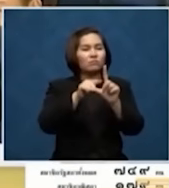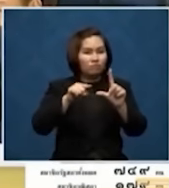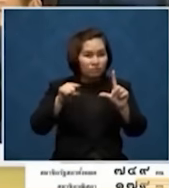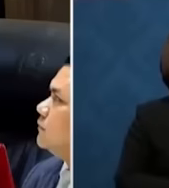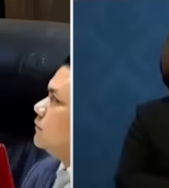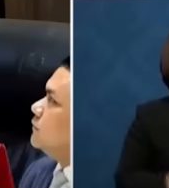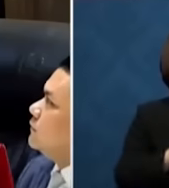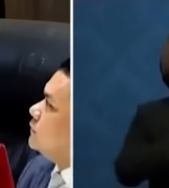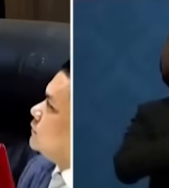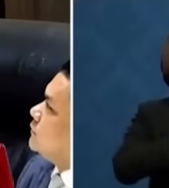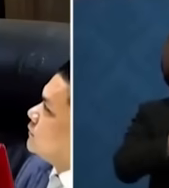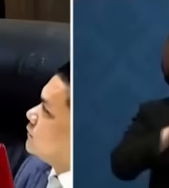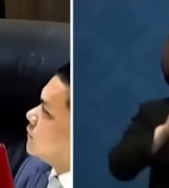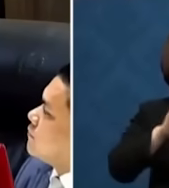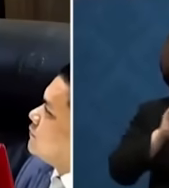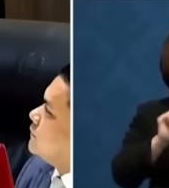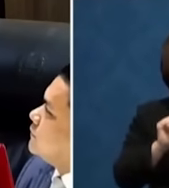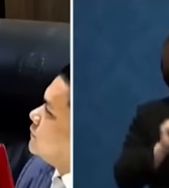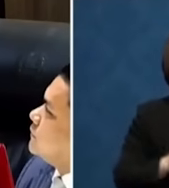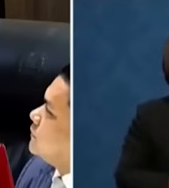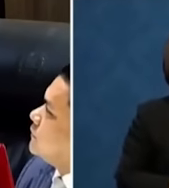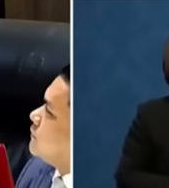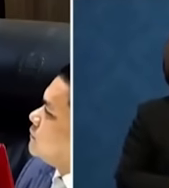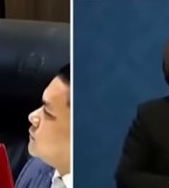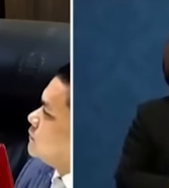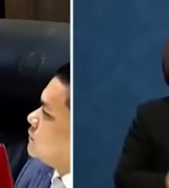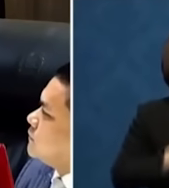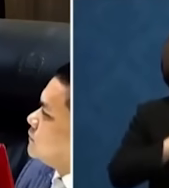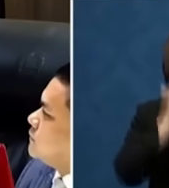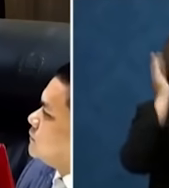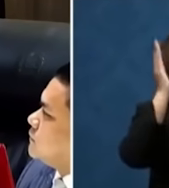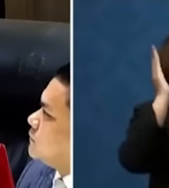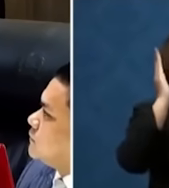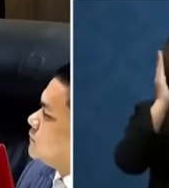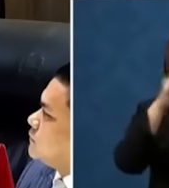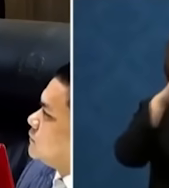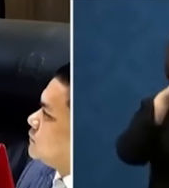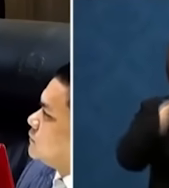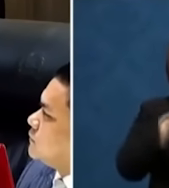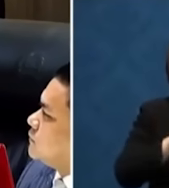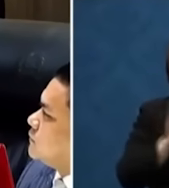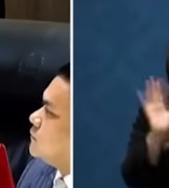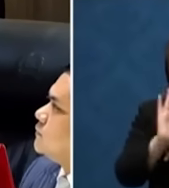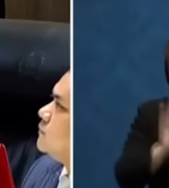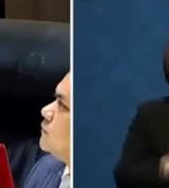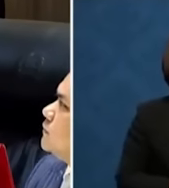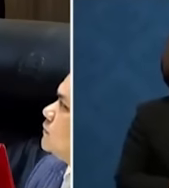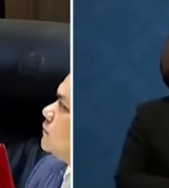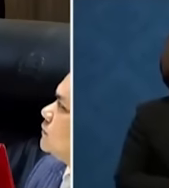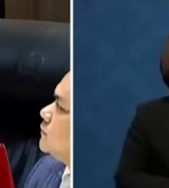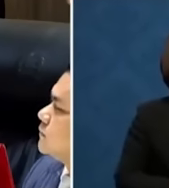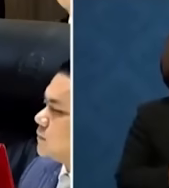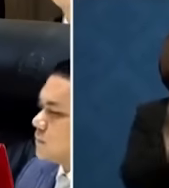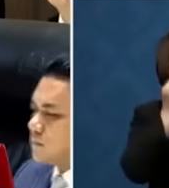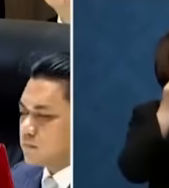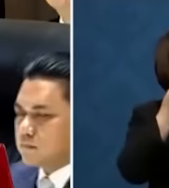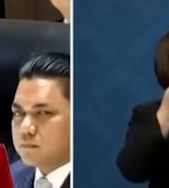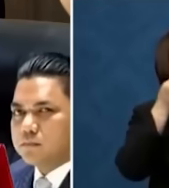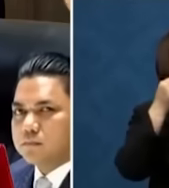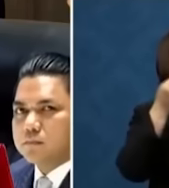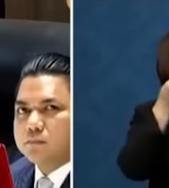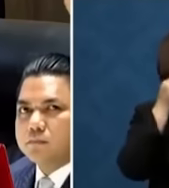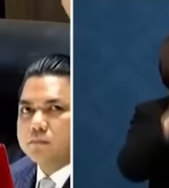ลุกขึ้นมาเสนอแนะท่านประธานว่าเอาอย่างนี้เอาข้อบังคับ151นะเพราะฝ่ายหนึ่งบอกว่